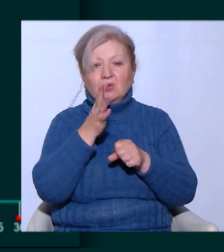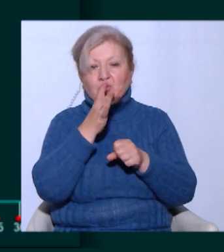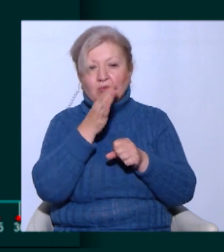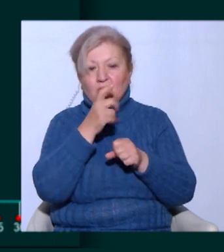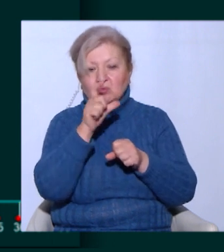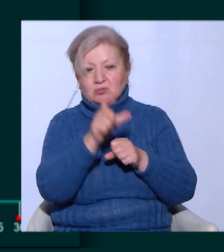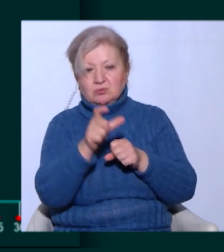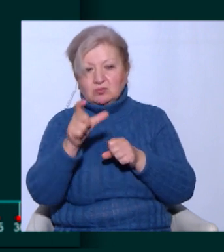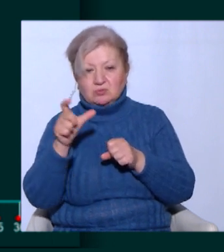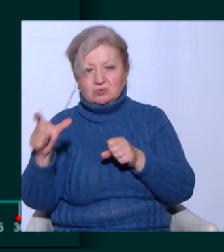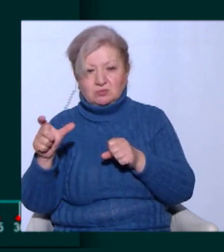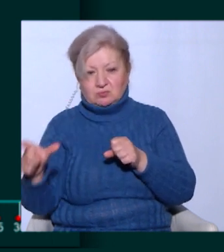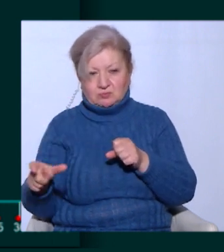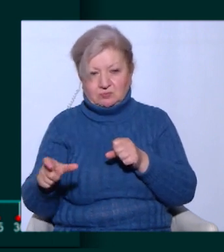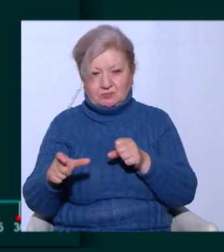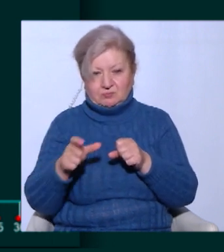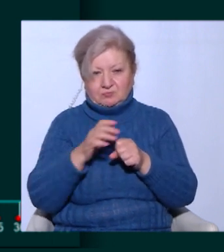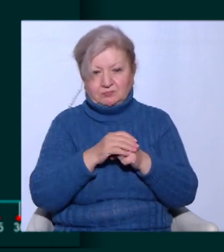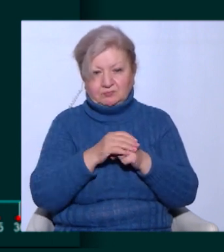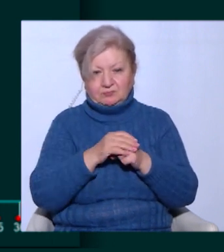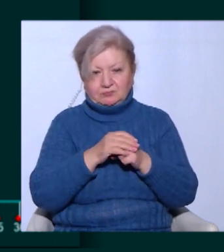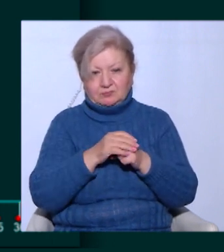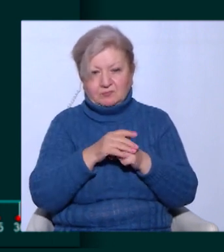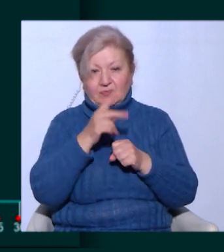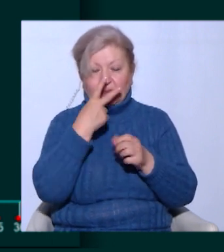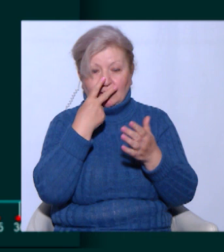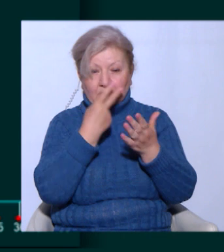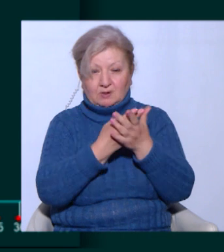სიჩქარის და დროის ინტერვალის ნამრავლი, ხო?